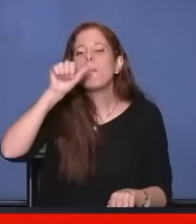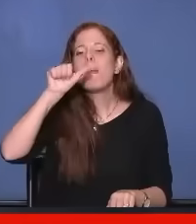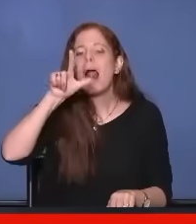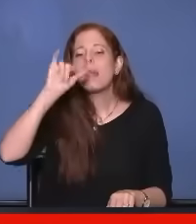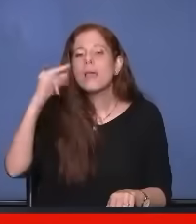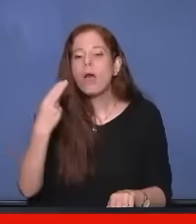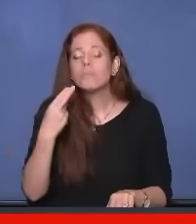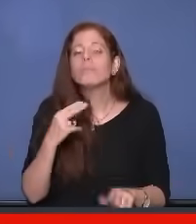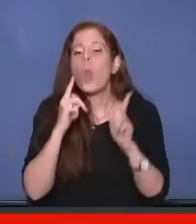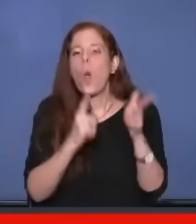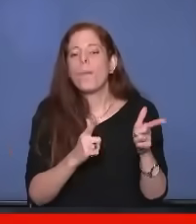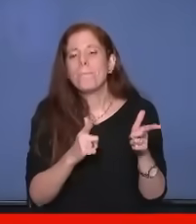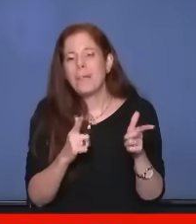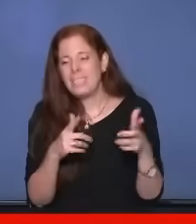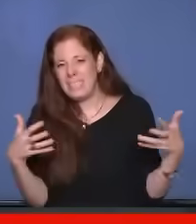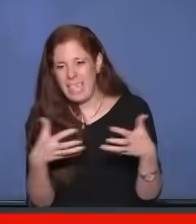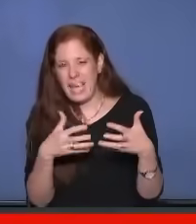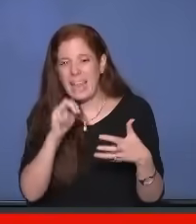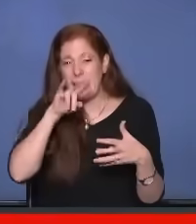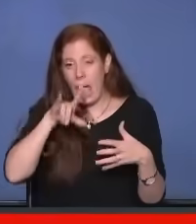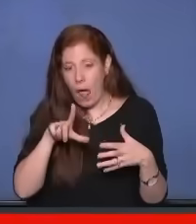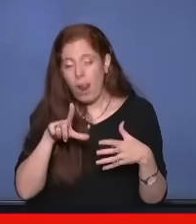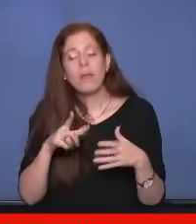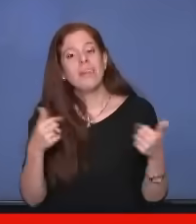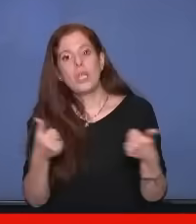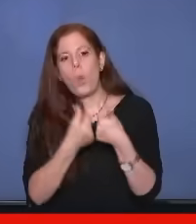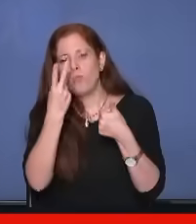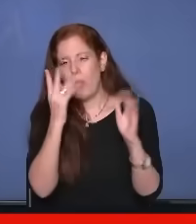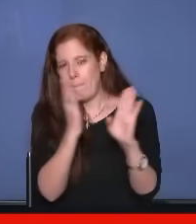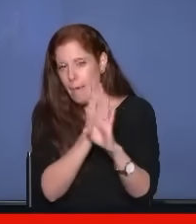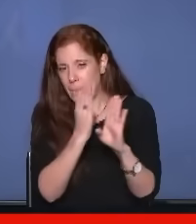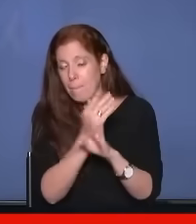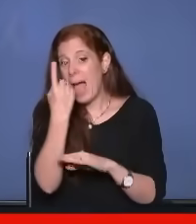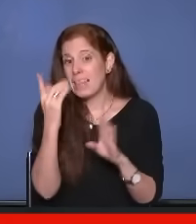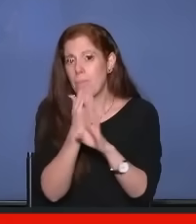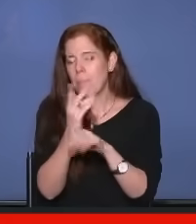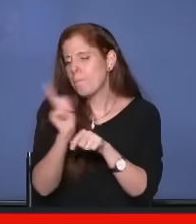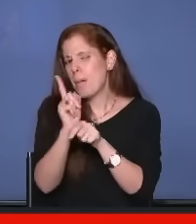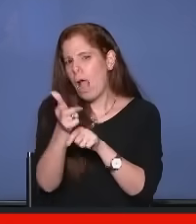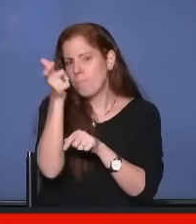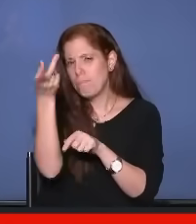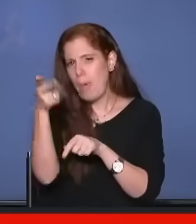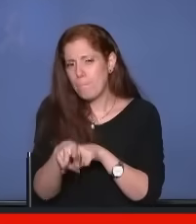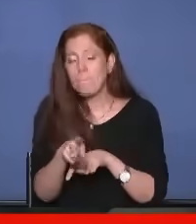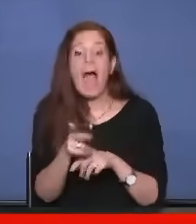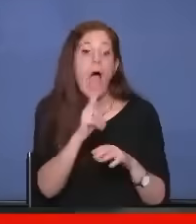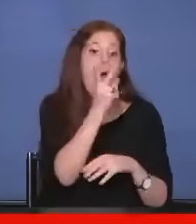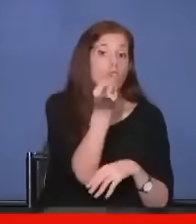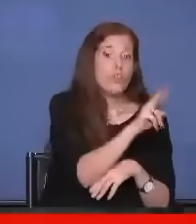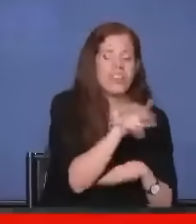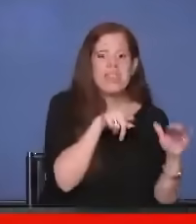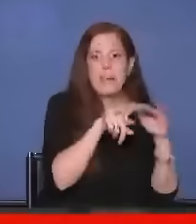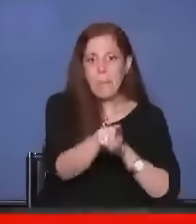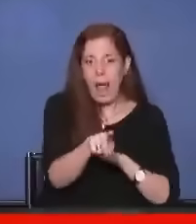לוחמי סיירת נחל נתקלו בקרב פנים אל פנים בשני מחבלים אח מחבלים חוסל מיד המחבל השני נמלט